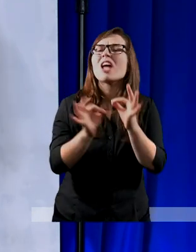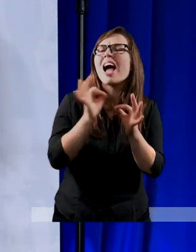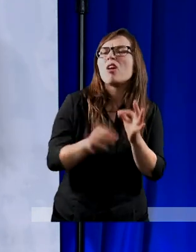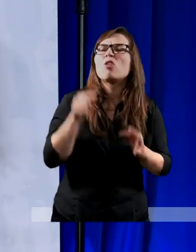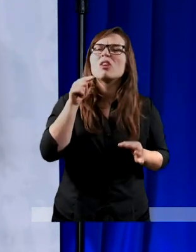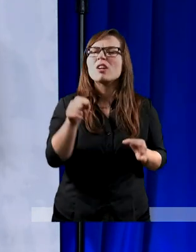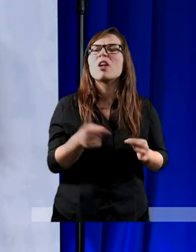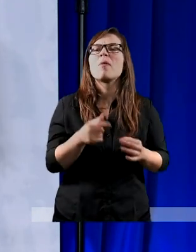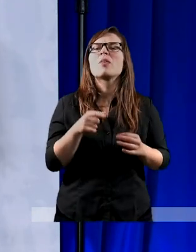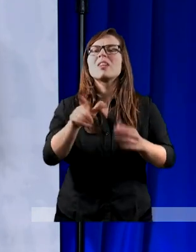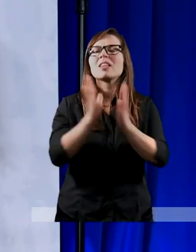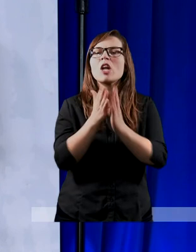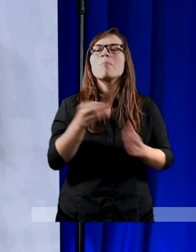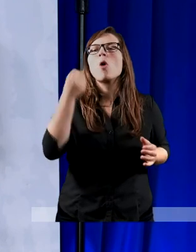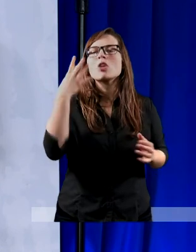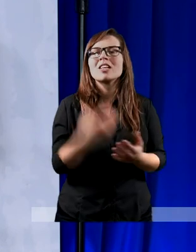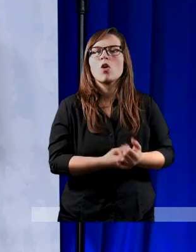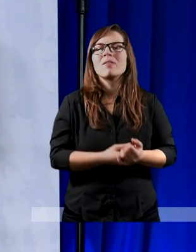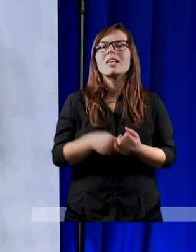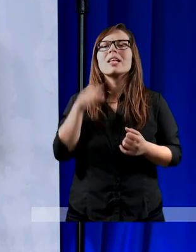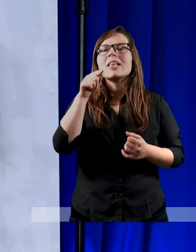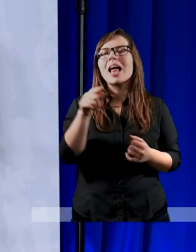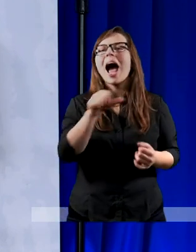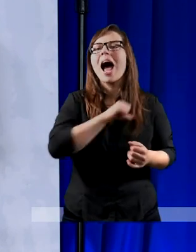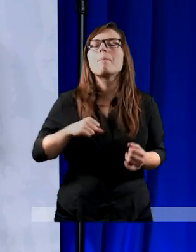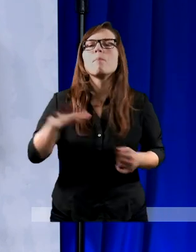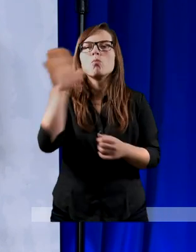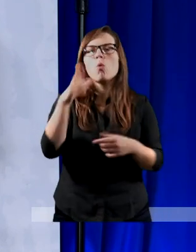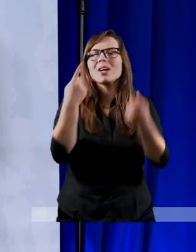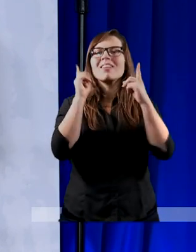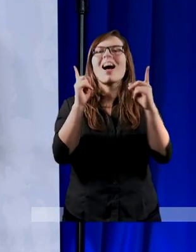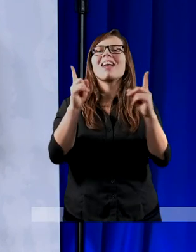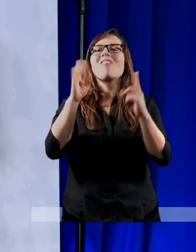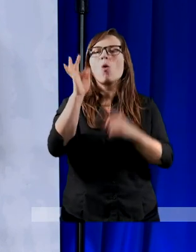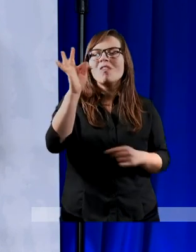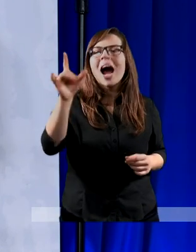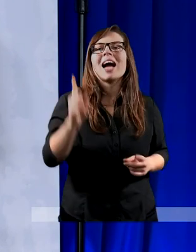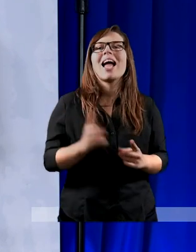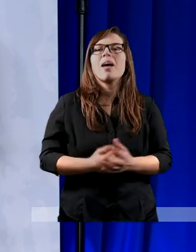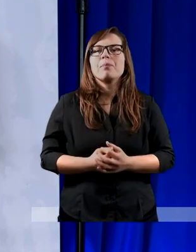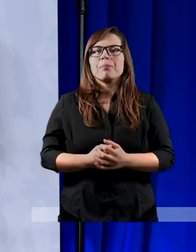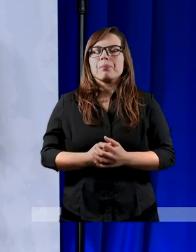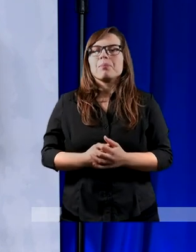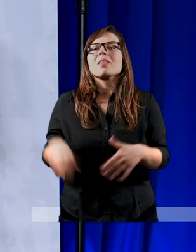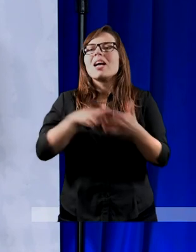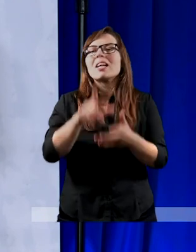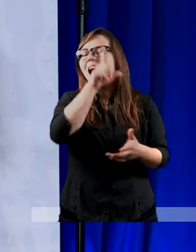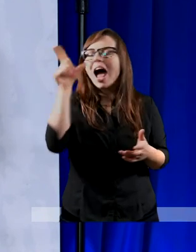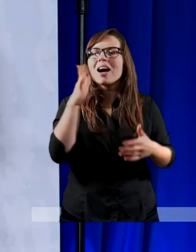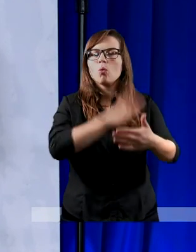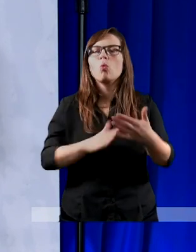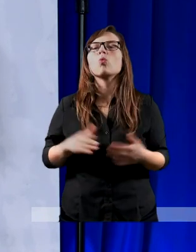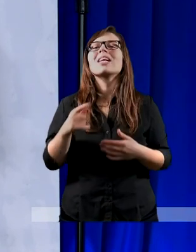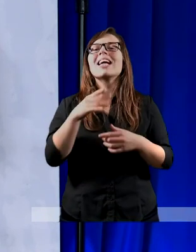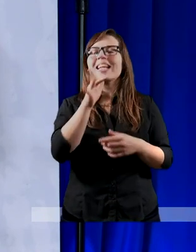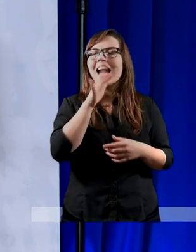Szczególnie w Pięcioksięgu Mojżeszowym tam Bóg zwraca swoją uwagę na lud izraelski,